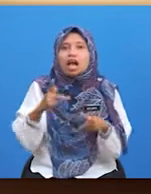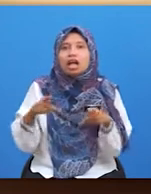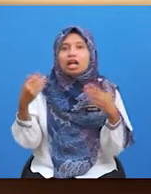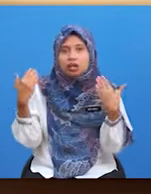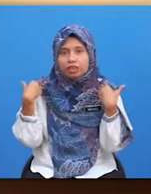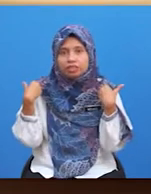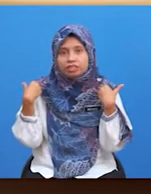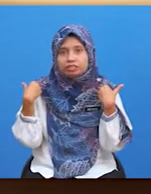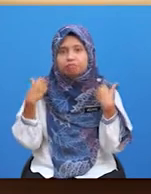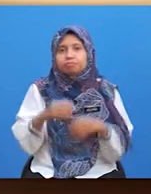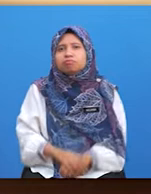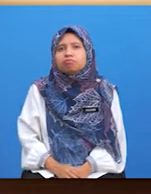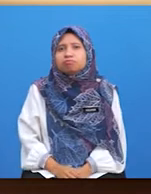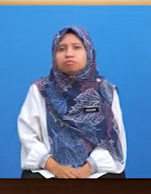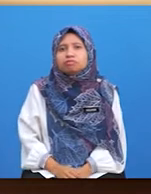Kalau ada